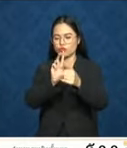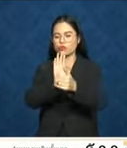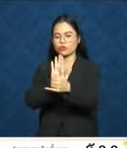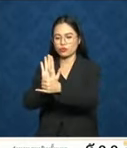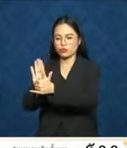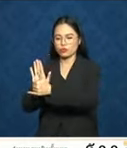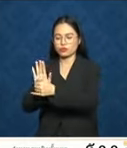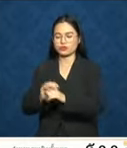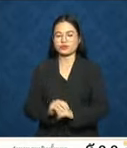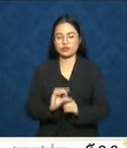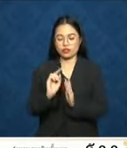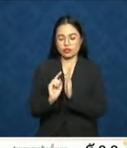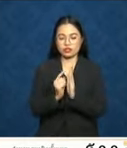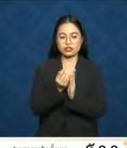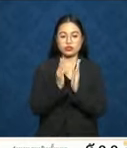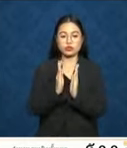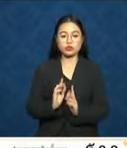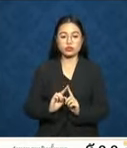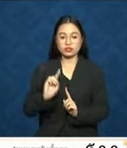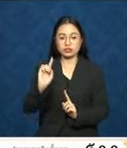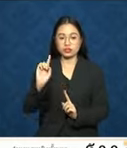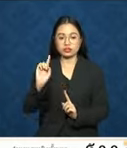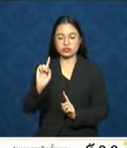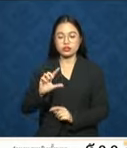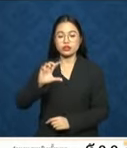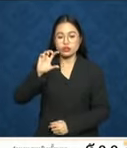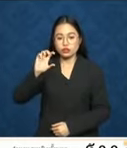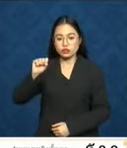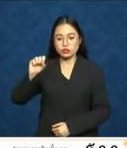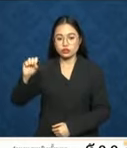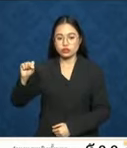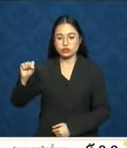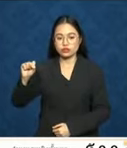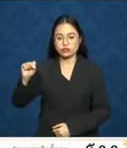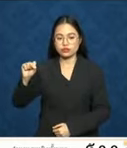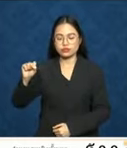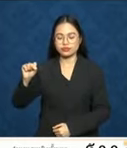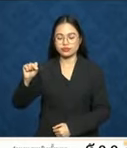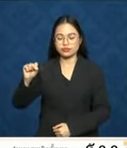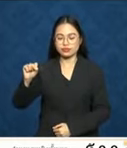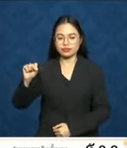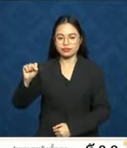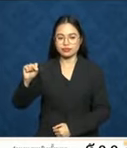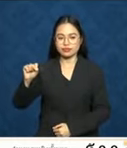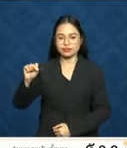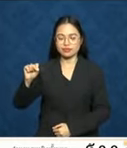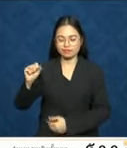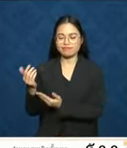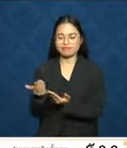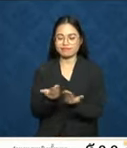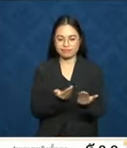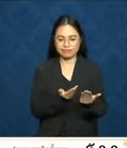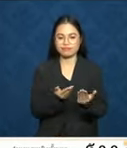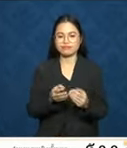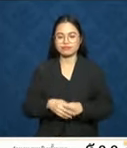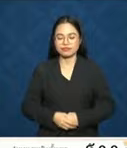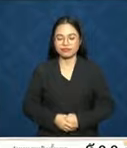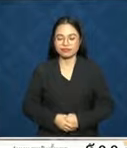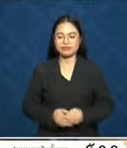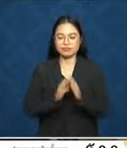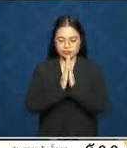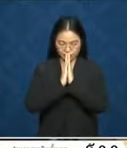ครับขอเชิญท่านแรกนะครับท่านวรวงศ์วรปัญญานะครับเชิญครับ เรียนท่